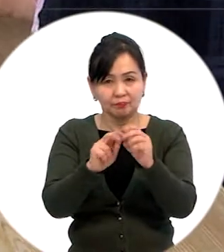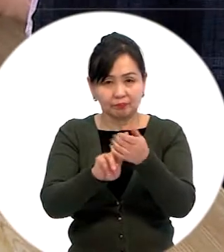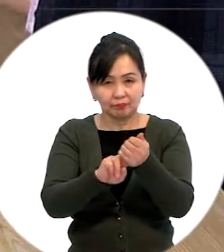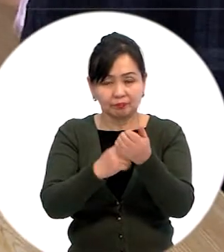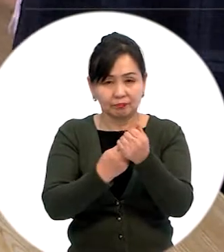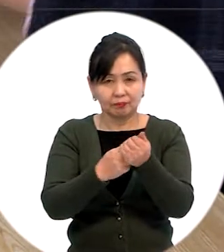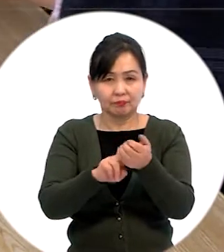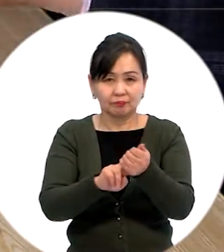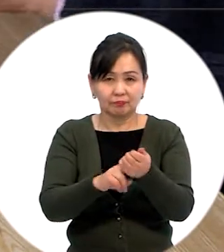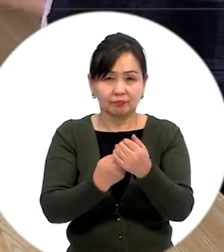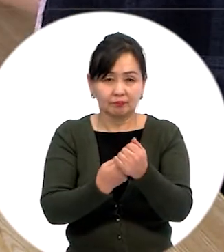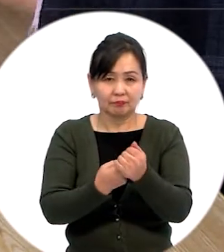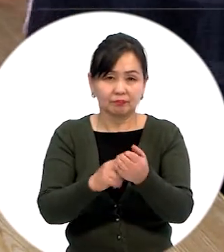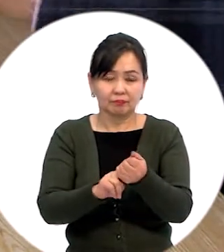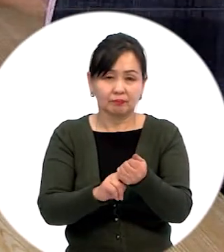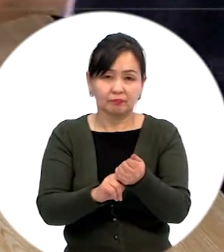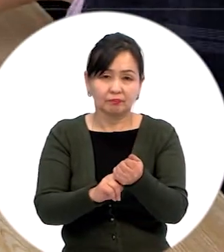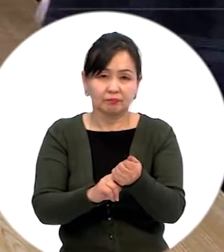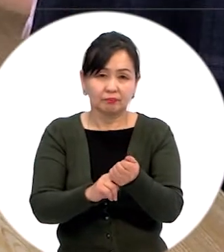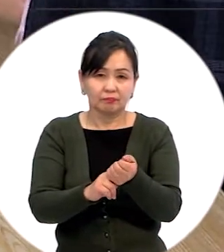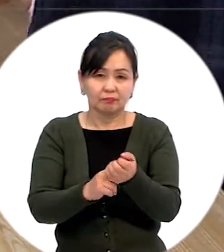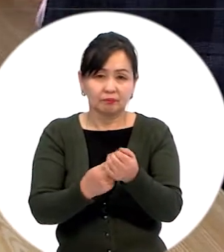За хүмүүд энэ багшигаа дуурайгаад